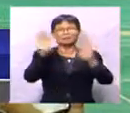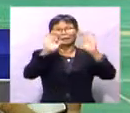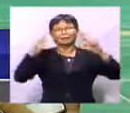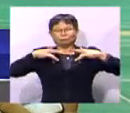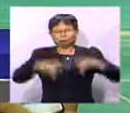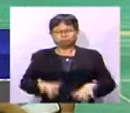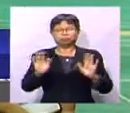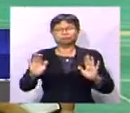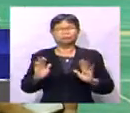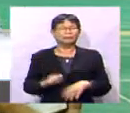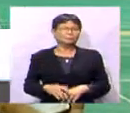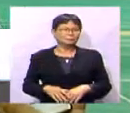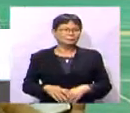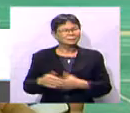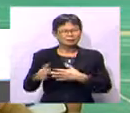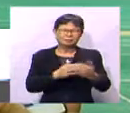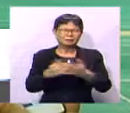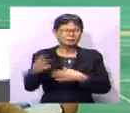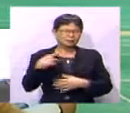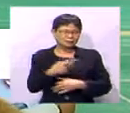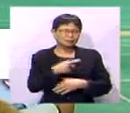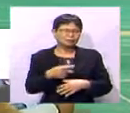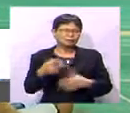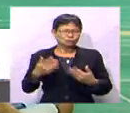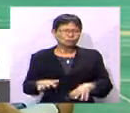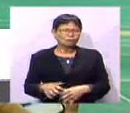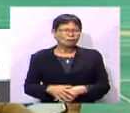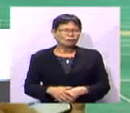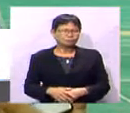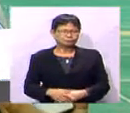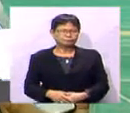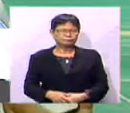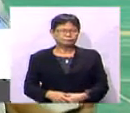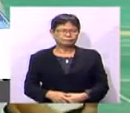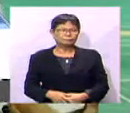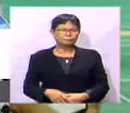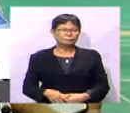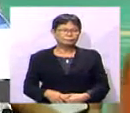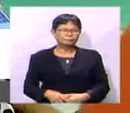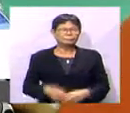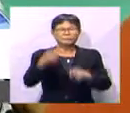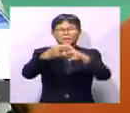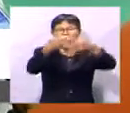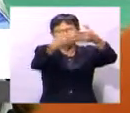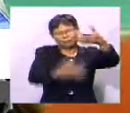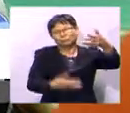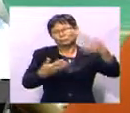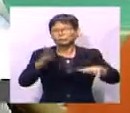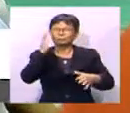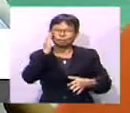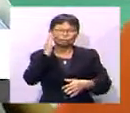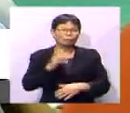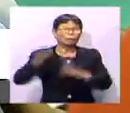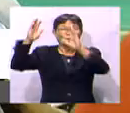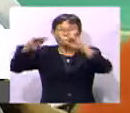kita akan pergi fight. And tak kisah macam mana, kita akan surat tahu and nim and team and lim list and hope